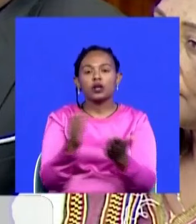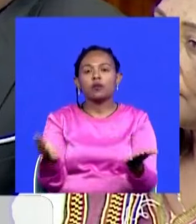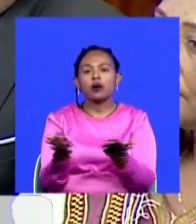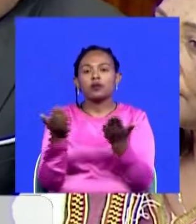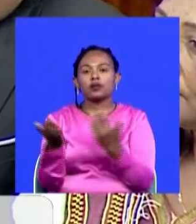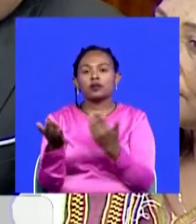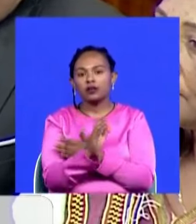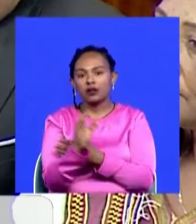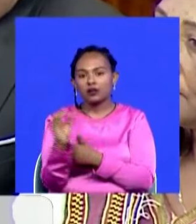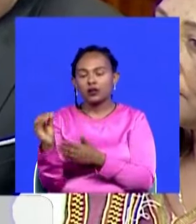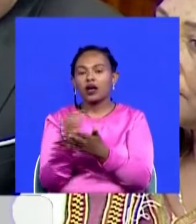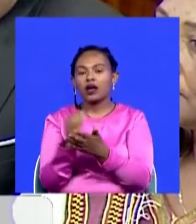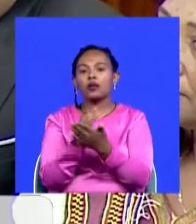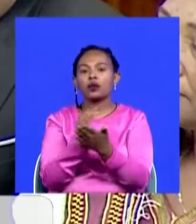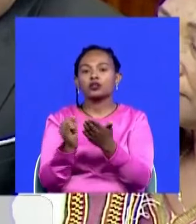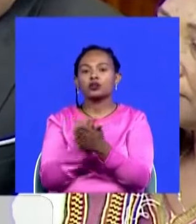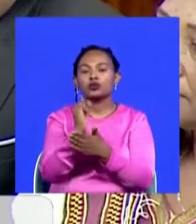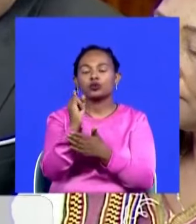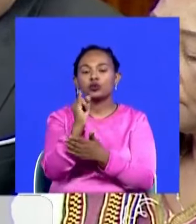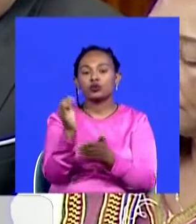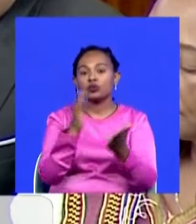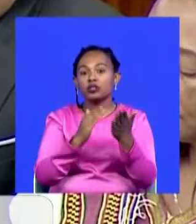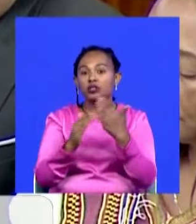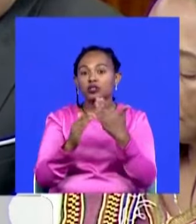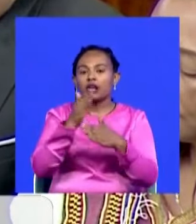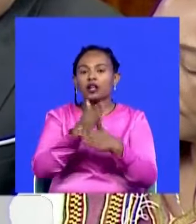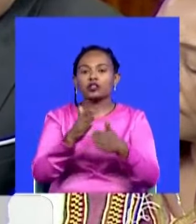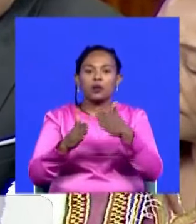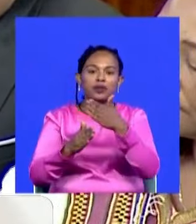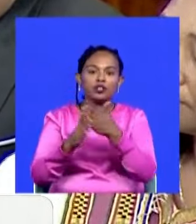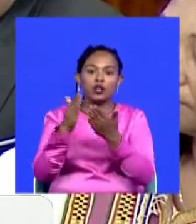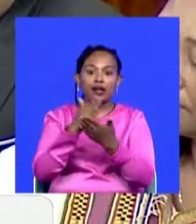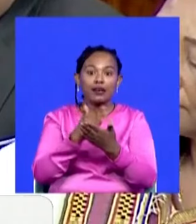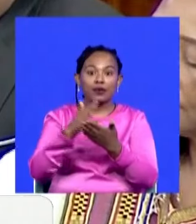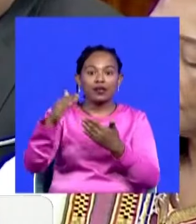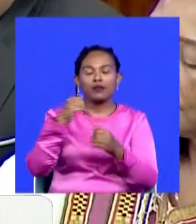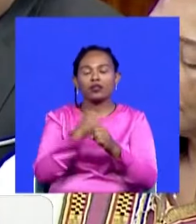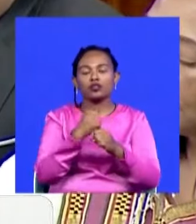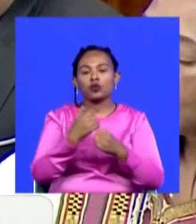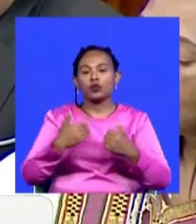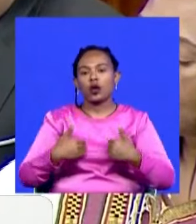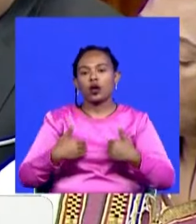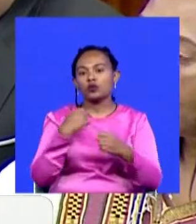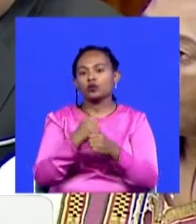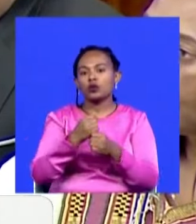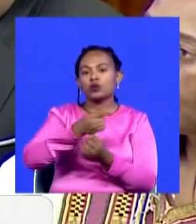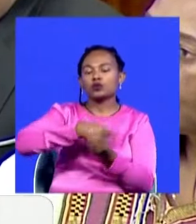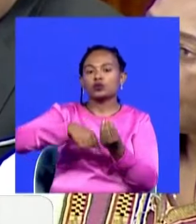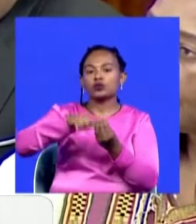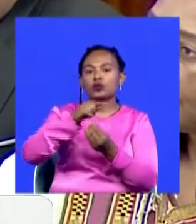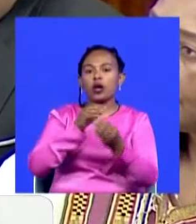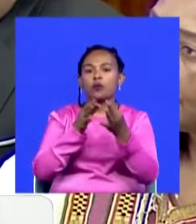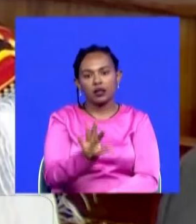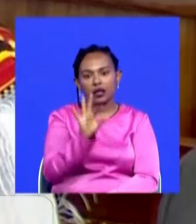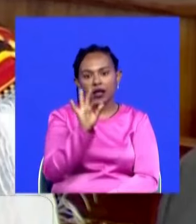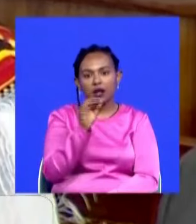እና የአምራች ኢንዱስትሪውንም ማነቆ ደረጃ በደረጃ ለመቅረፍ እየተሰሩ ያሉ ስራዎች ዙሪያ ማብራሪያ